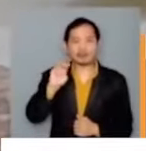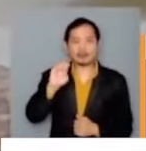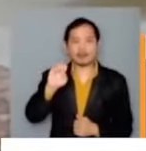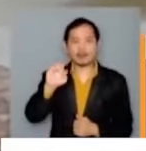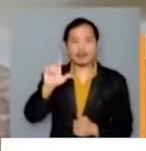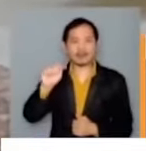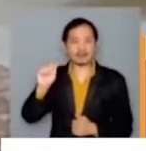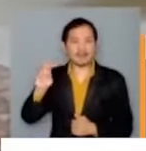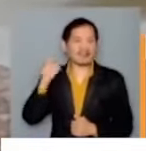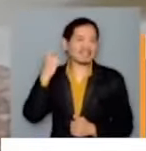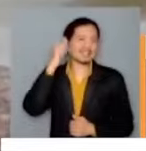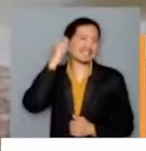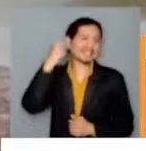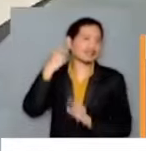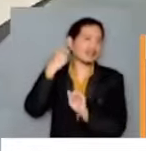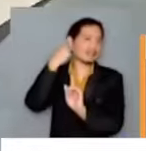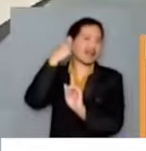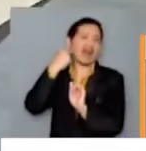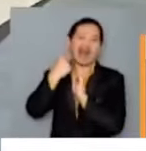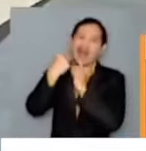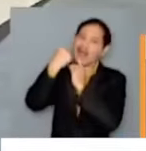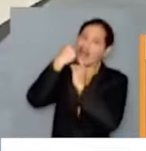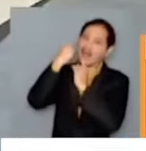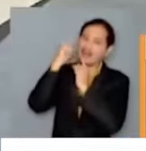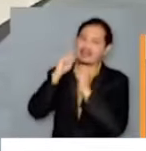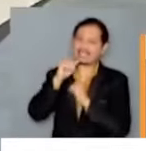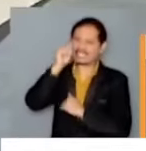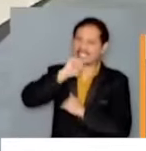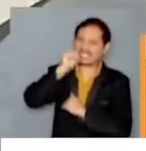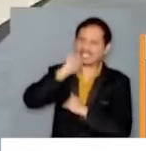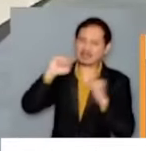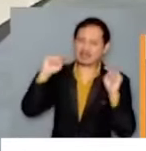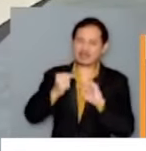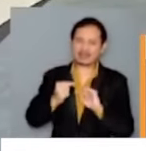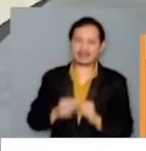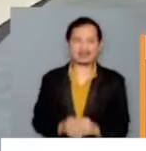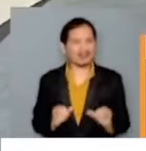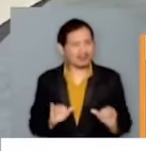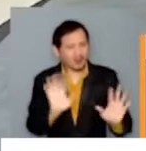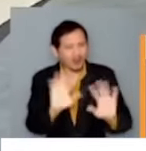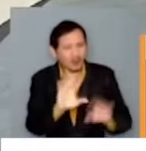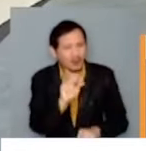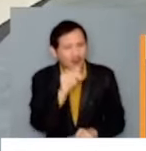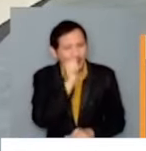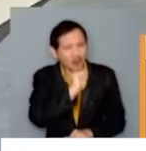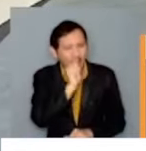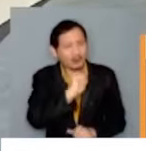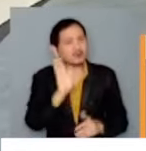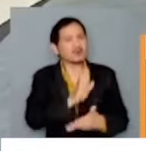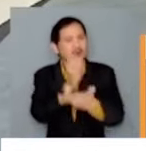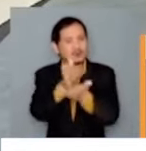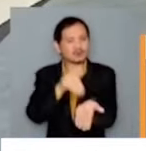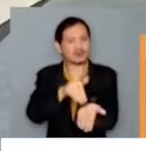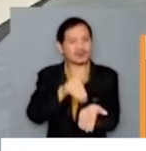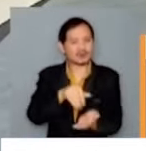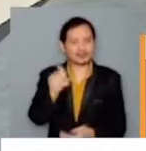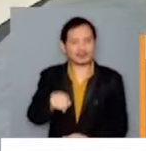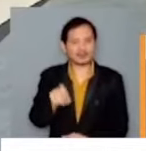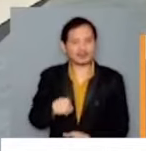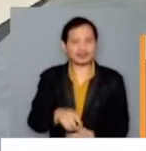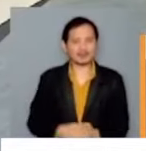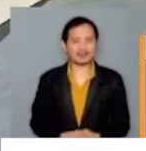sabi. Wag titiisin. Kasi nalaman ko lang kay Doc. Opo. Ano to, nahahaluan nyo po ng sayaw, Doc, yung mga binibigay